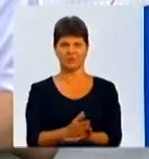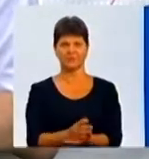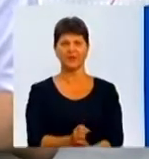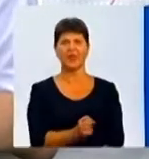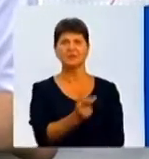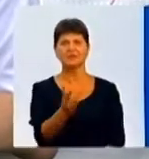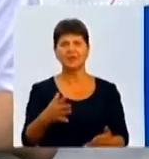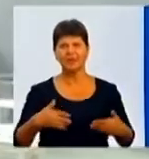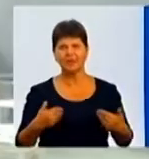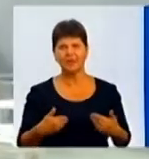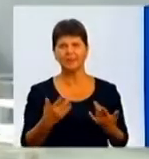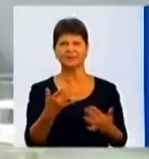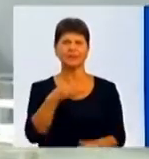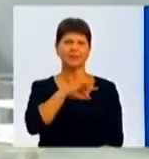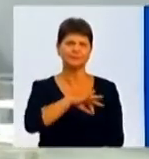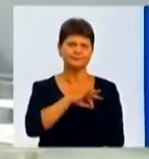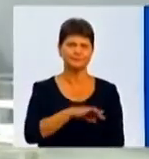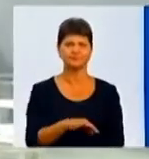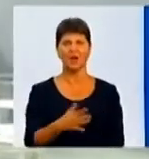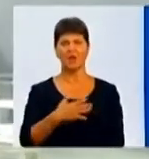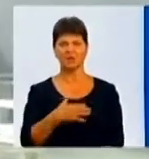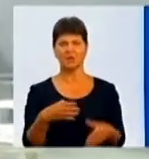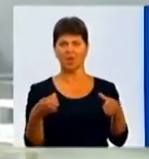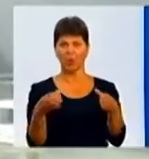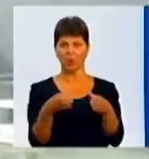скільки доброго. Вітамінів. Наша знімальна група знайшла